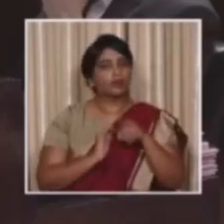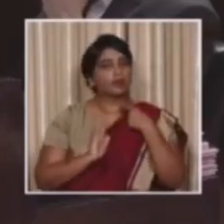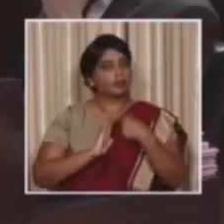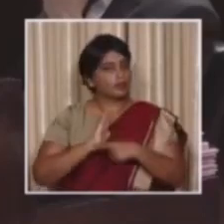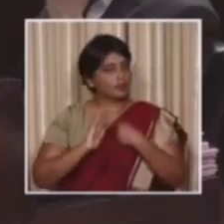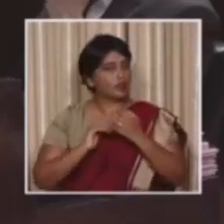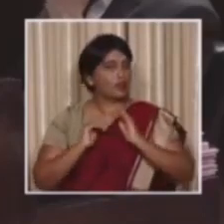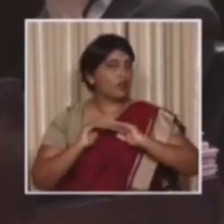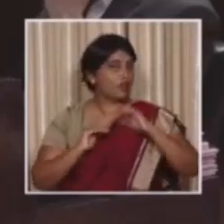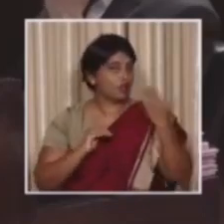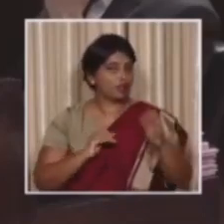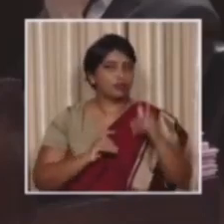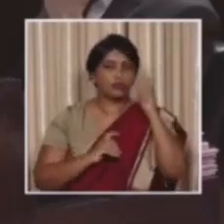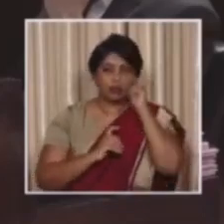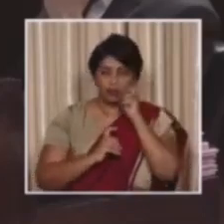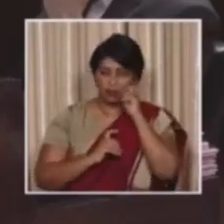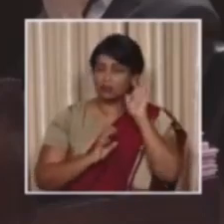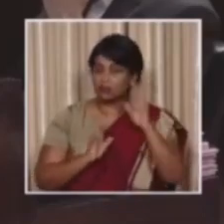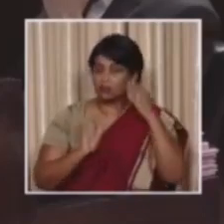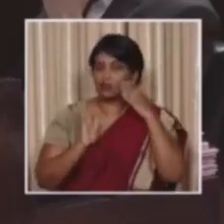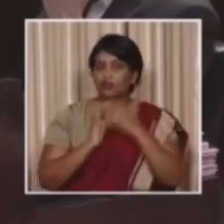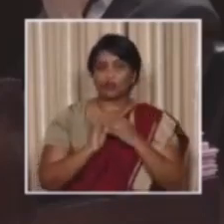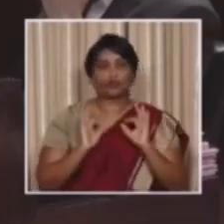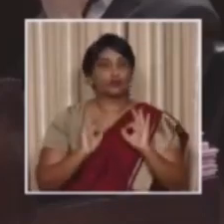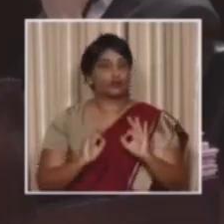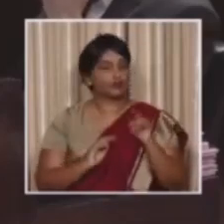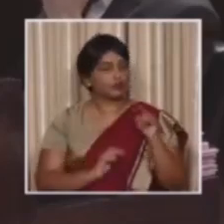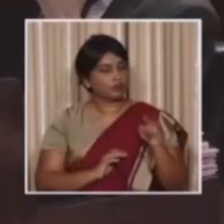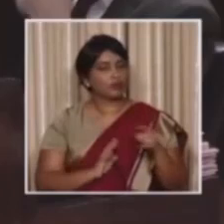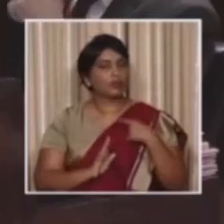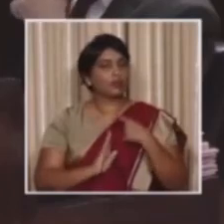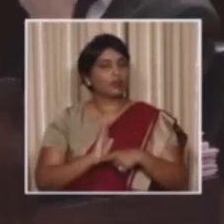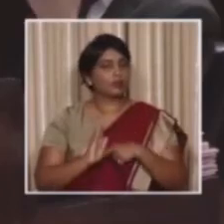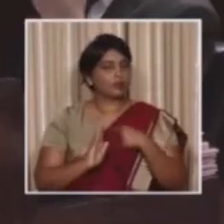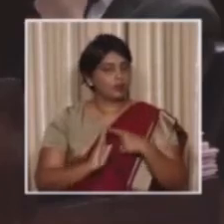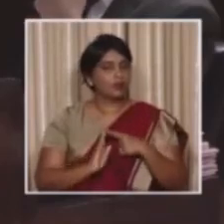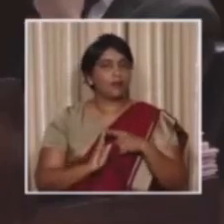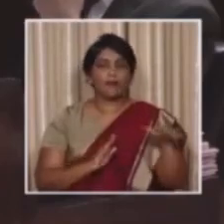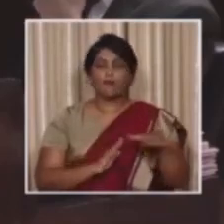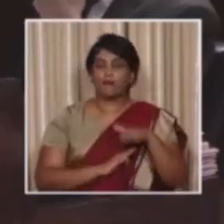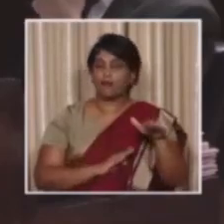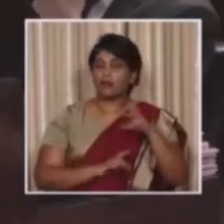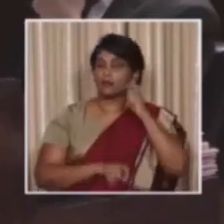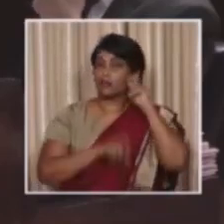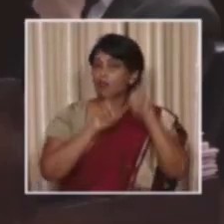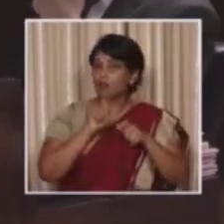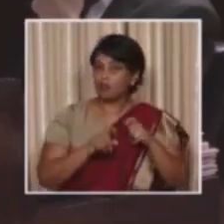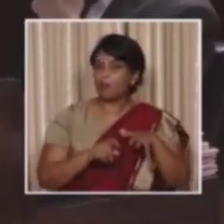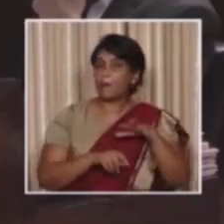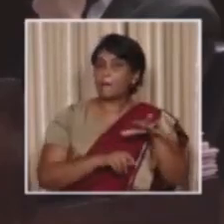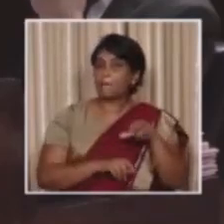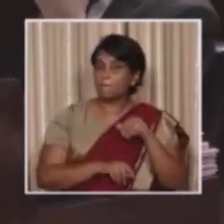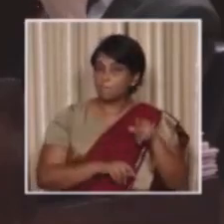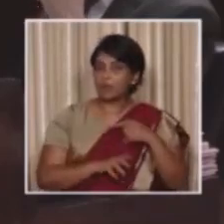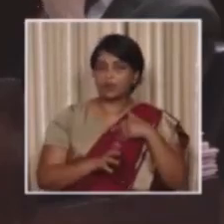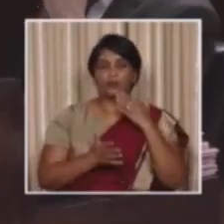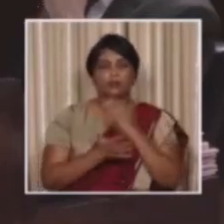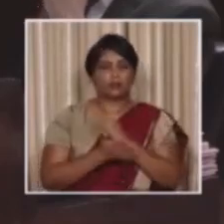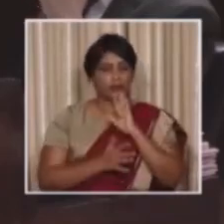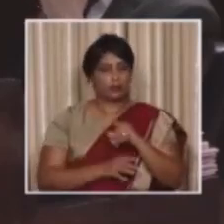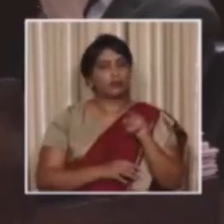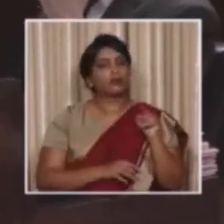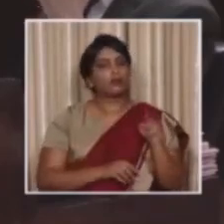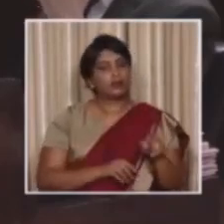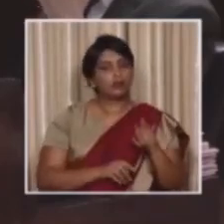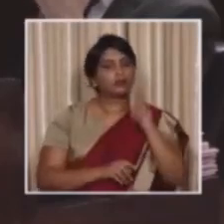நாடாளுமன்றத்தில் சமர்ப்பிக்கப்பட்டுள்ள நிலையில் இந்த சட்ட மூலத்திற்கு சிறுபான்மை கட்சிகளும் சர்வதேச மனித உரிமை மற்றும் சிவில் அமைப்புகள் கடும்